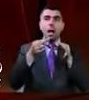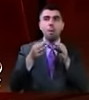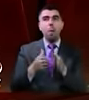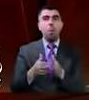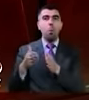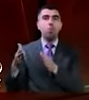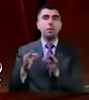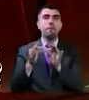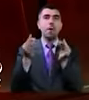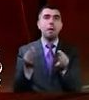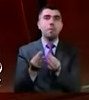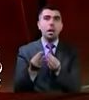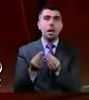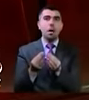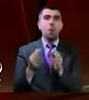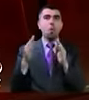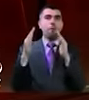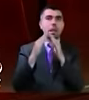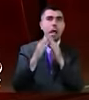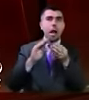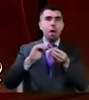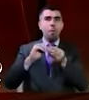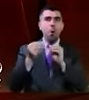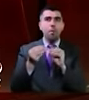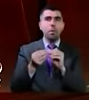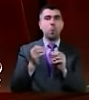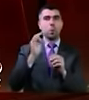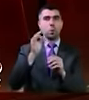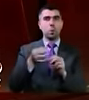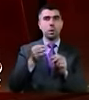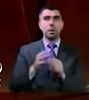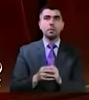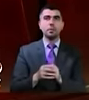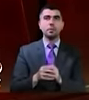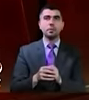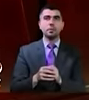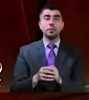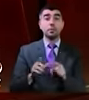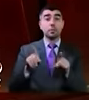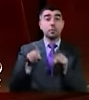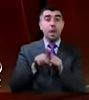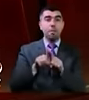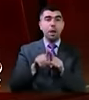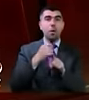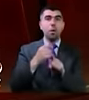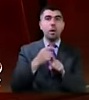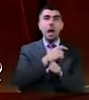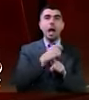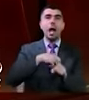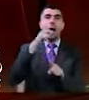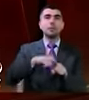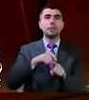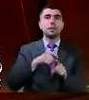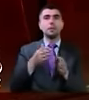بالقضايا اللي هي قضايا عقارية نفضل صيغة الغرف. لماذا؟